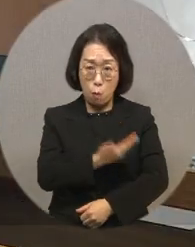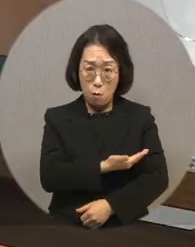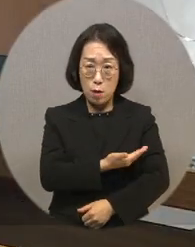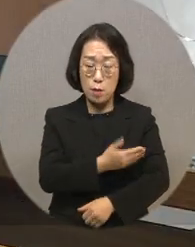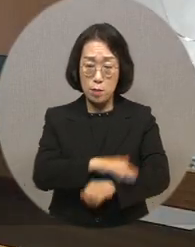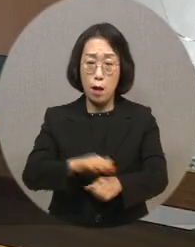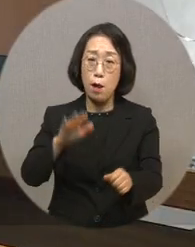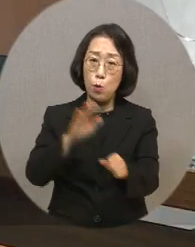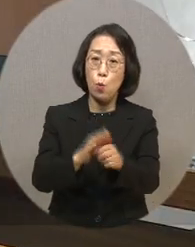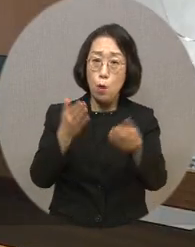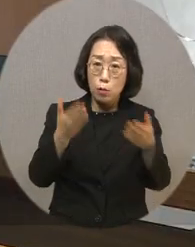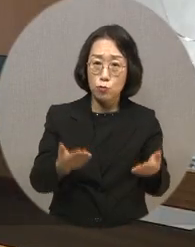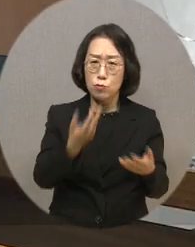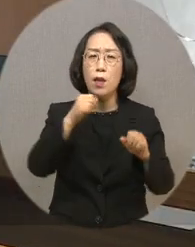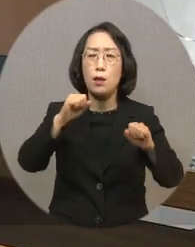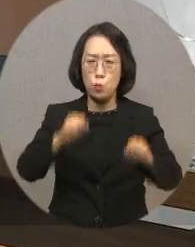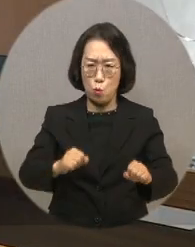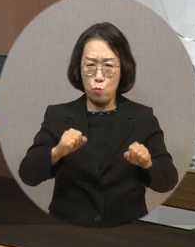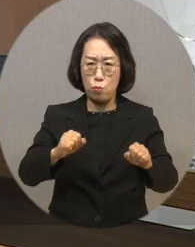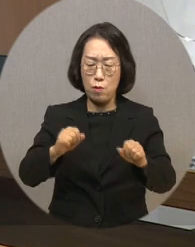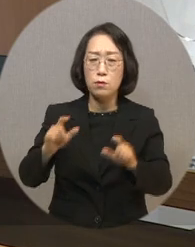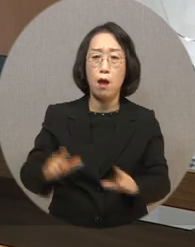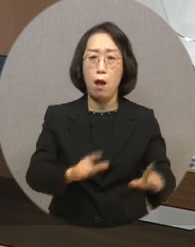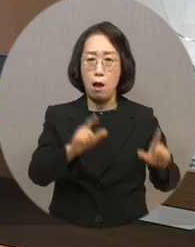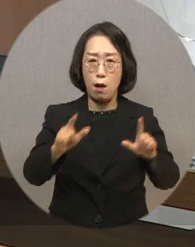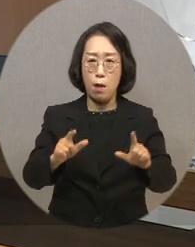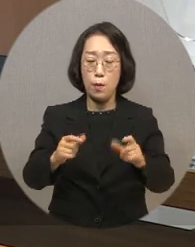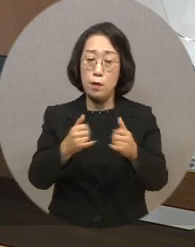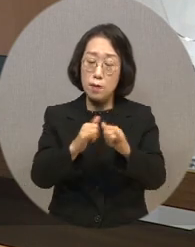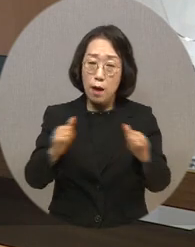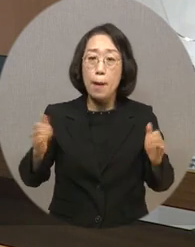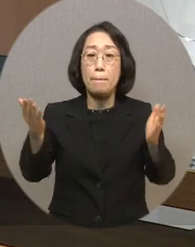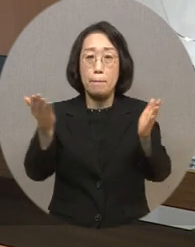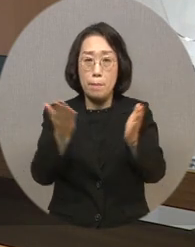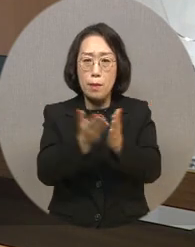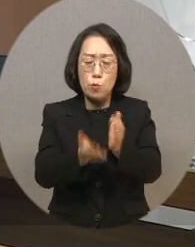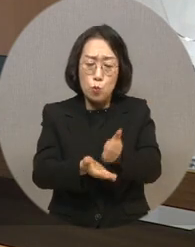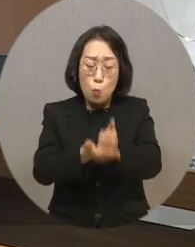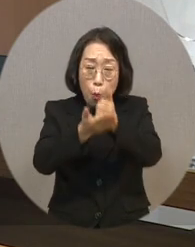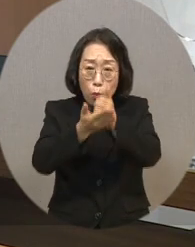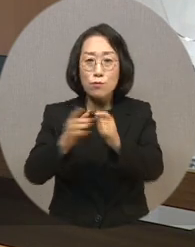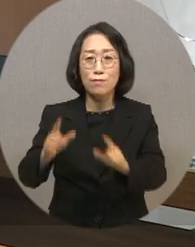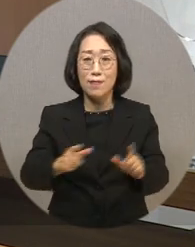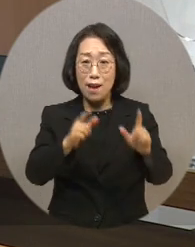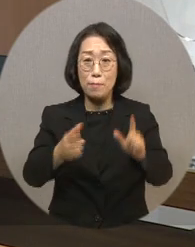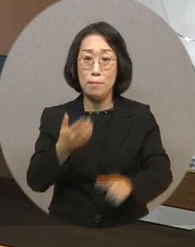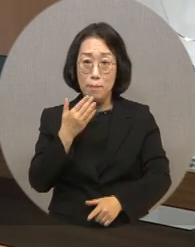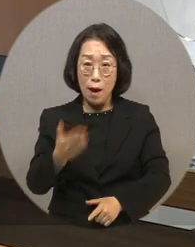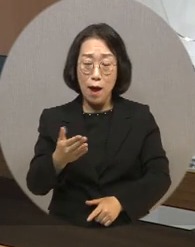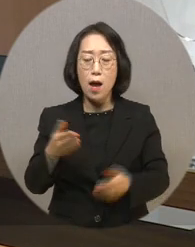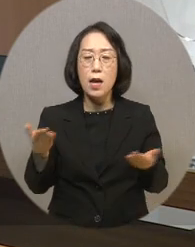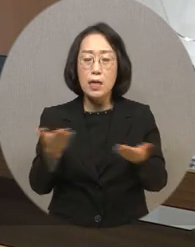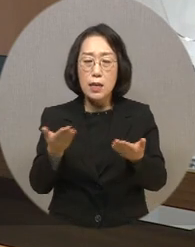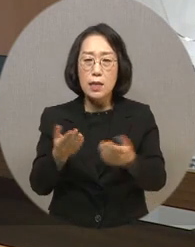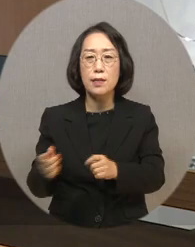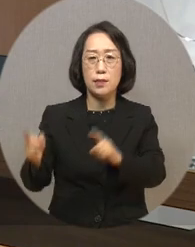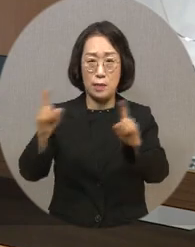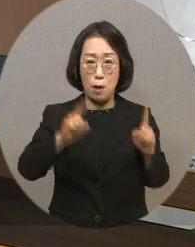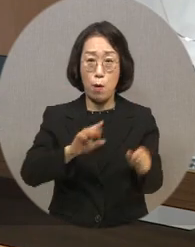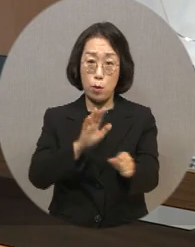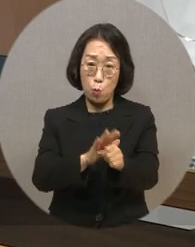확보하고 생존권과 인간다운 삶을 가능케 하는 것들이 직업재활을 했을 경우에